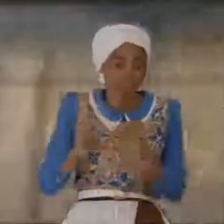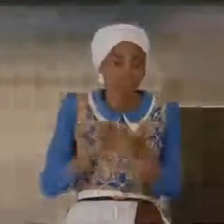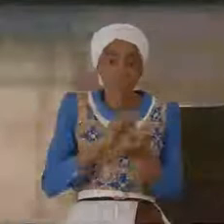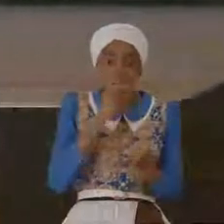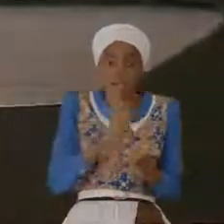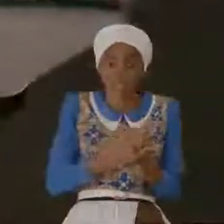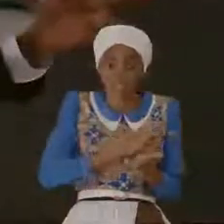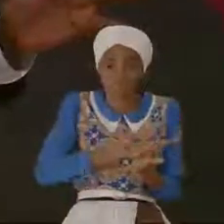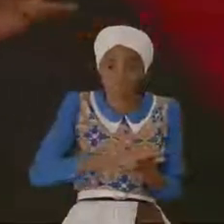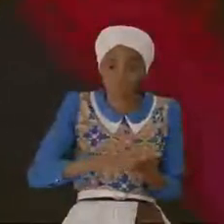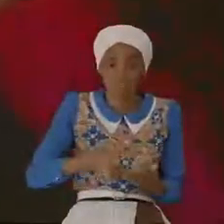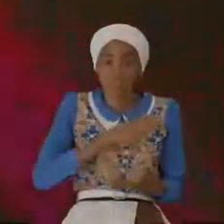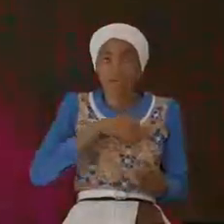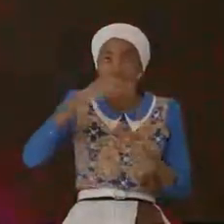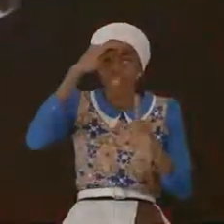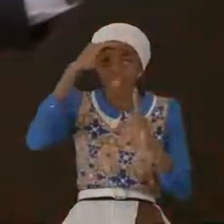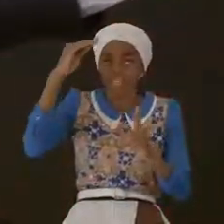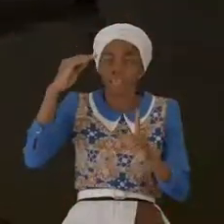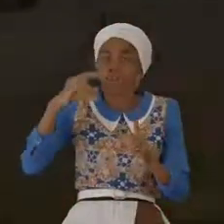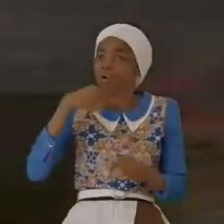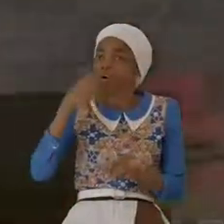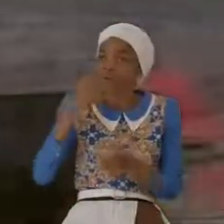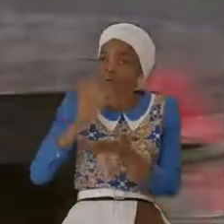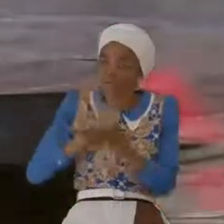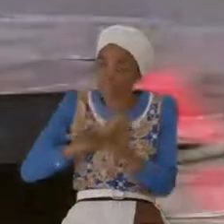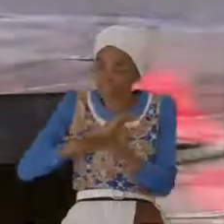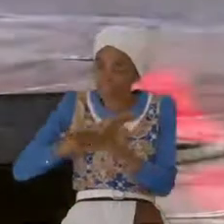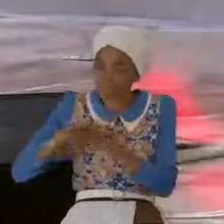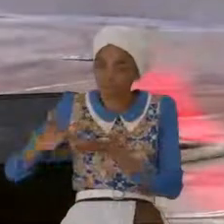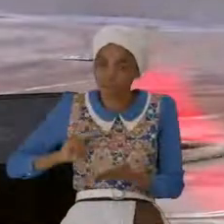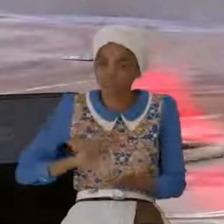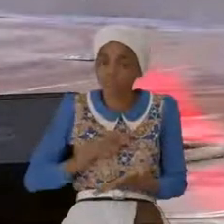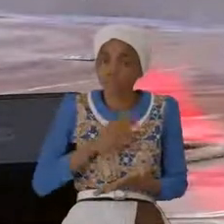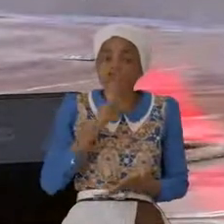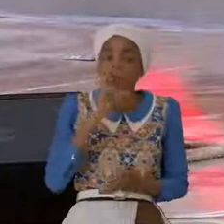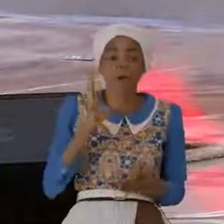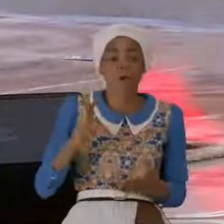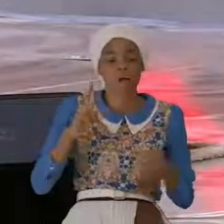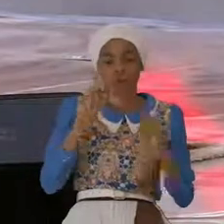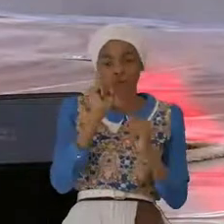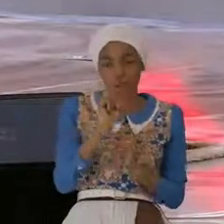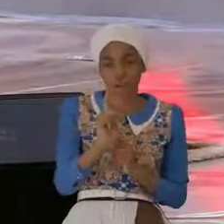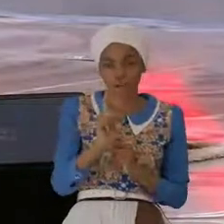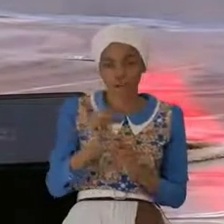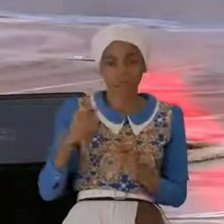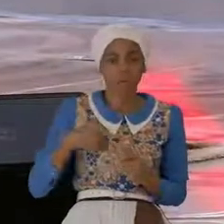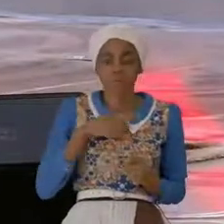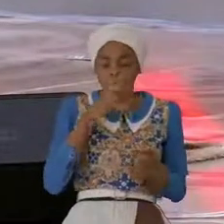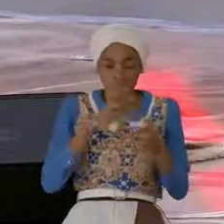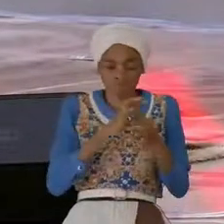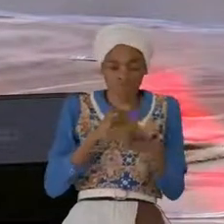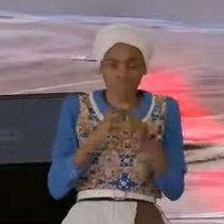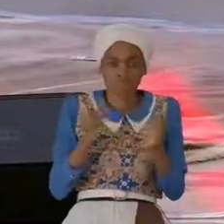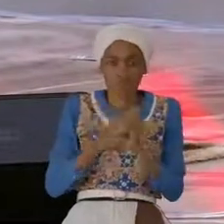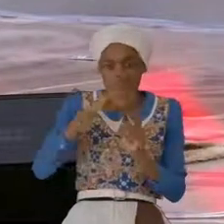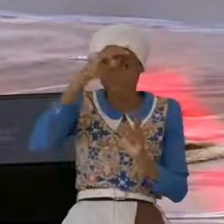sanctifiés et celui qui sanctifie, nous sommes tous issus d'un. Nous sommes